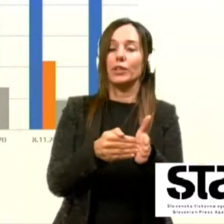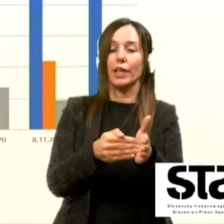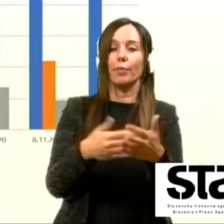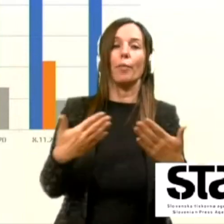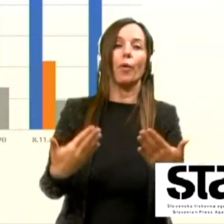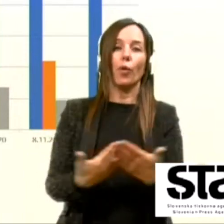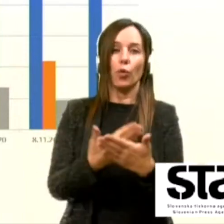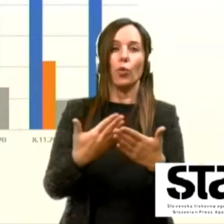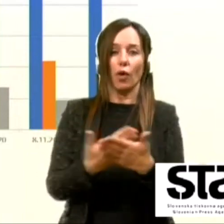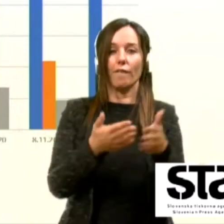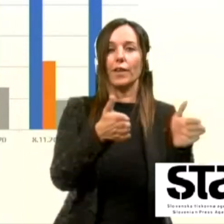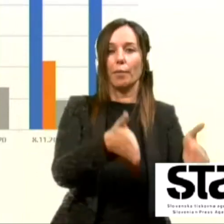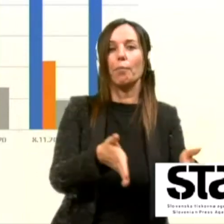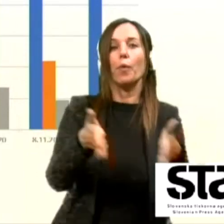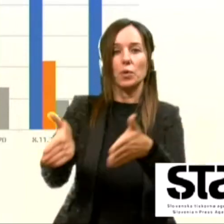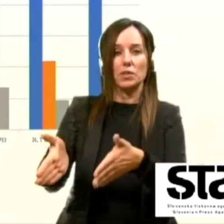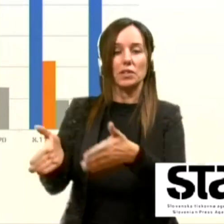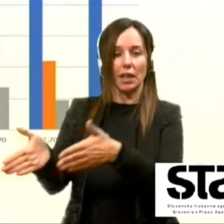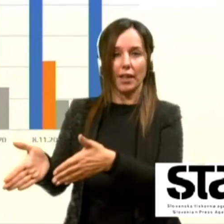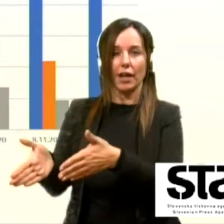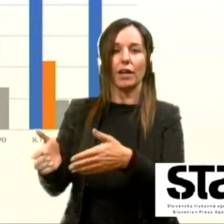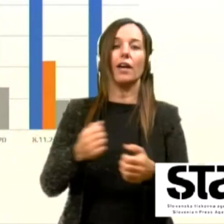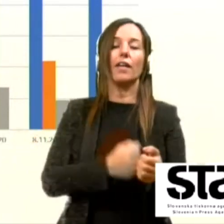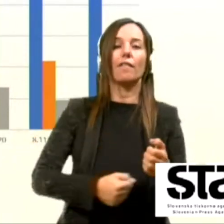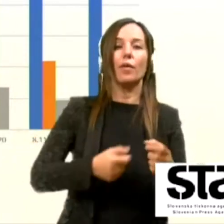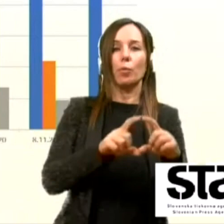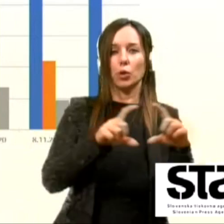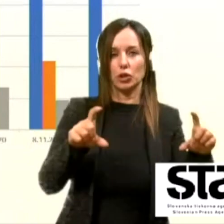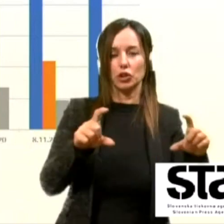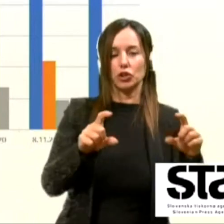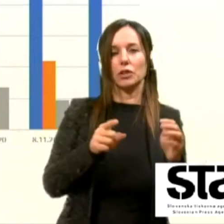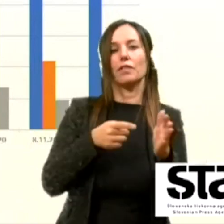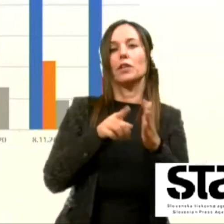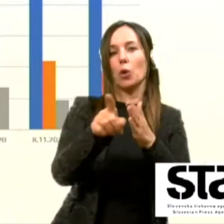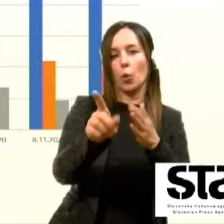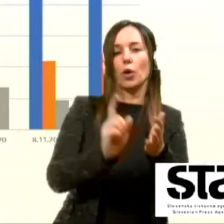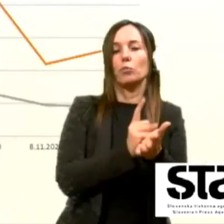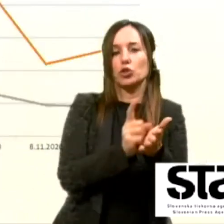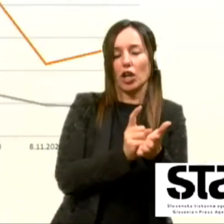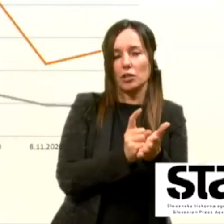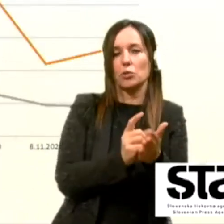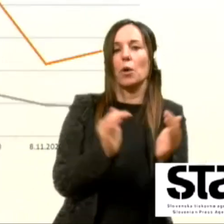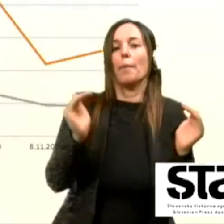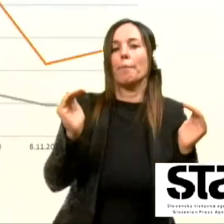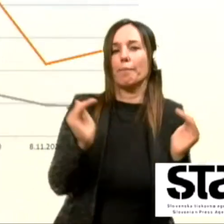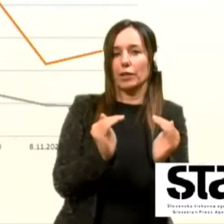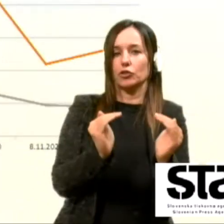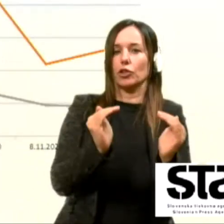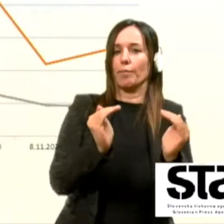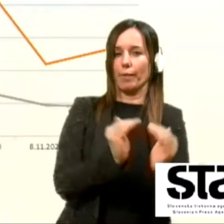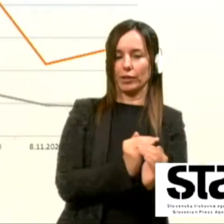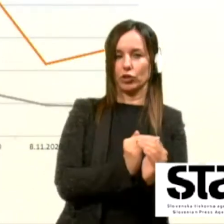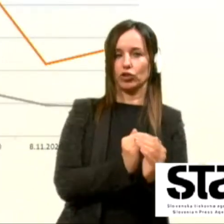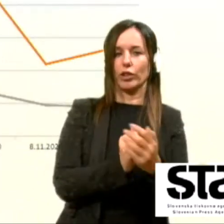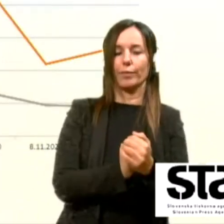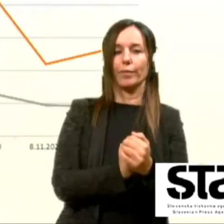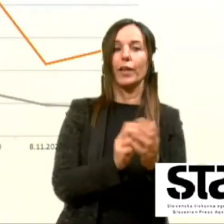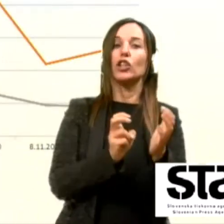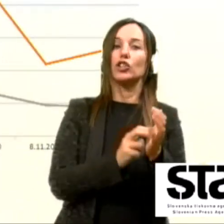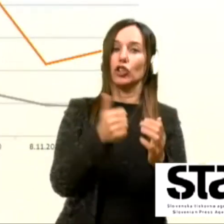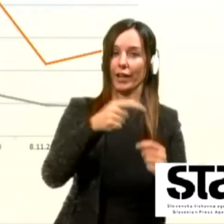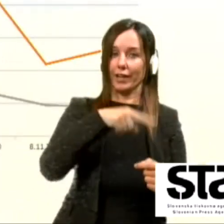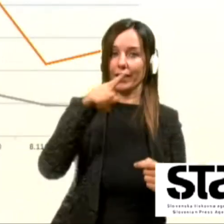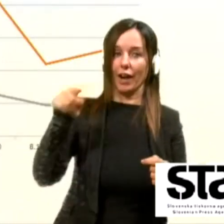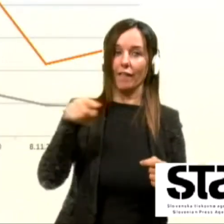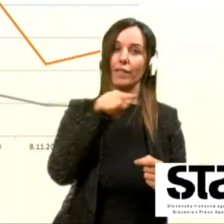novih posteljah v bolnišnicah na dolgi rok vse manjše. Še enega imamo, no ta pa govori o